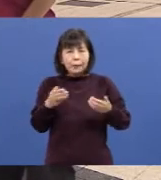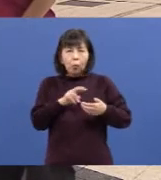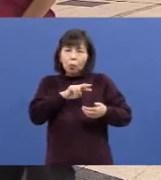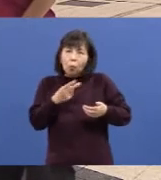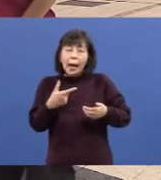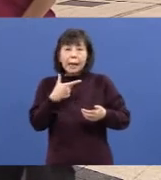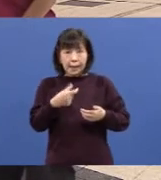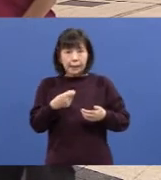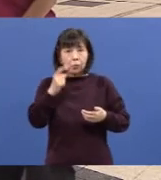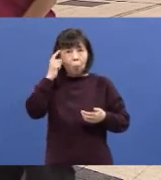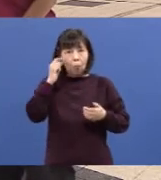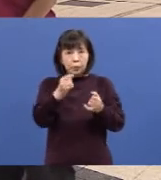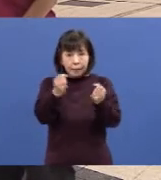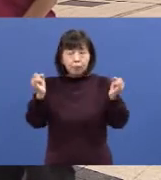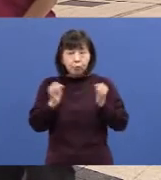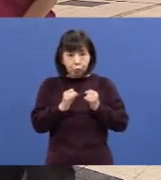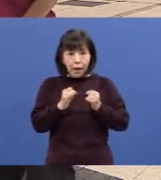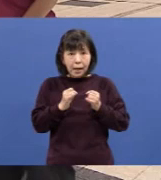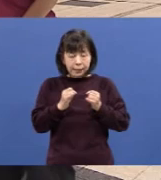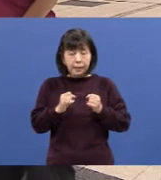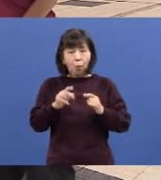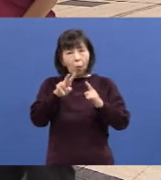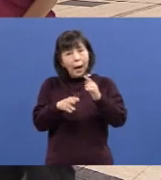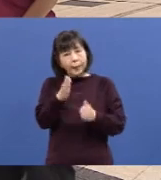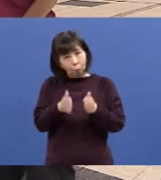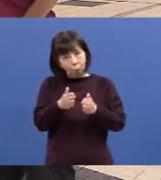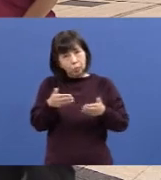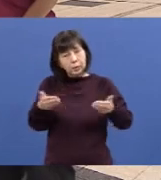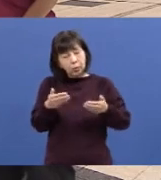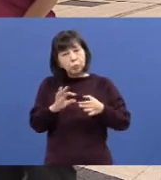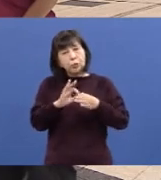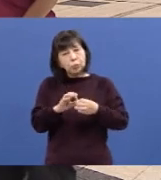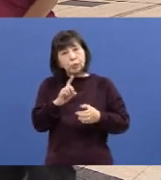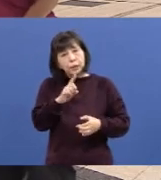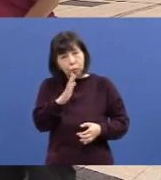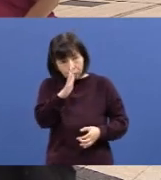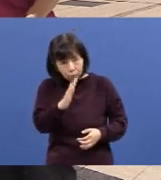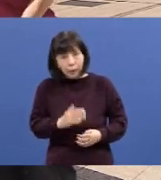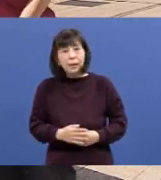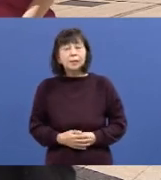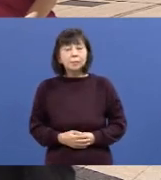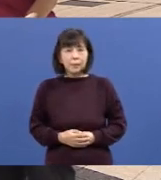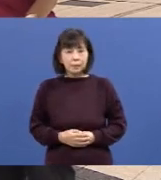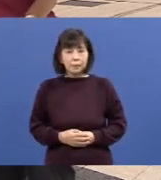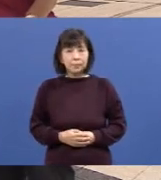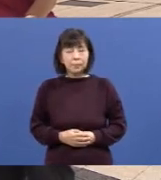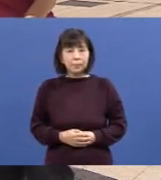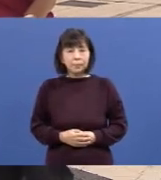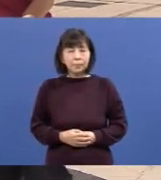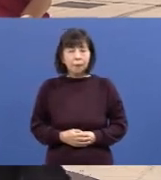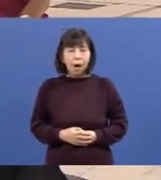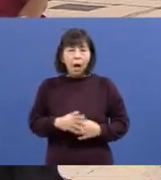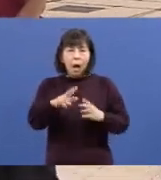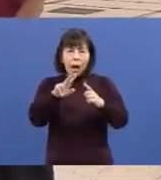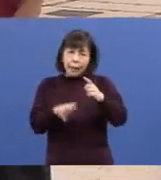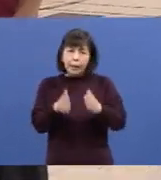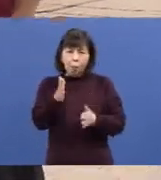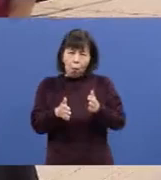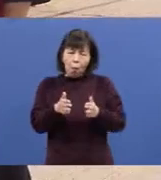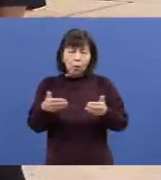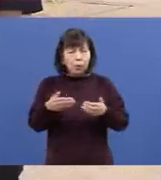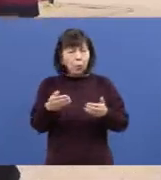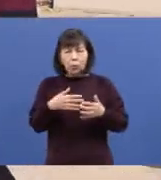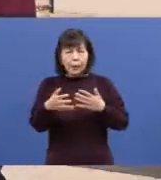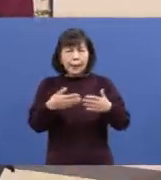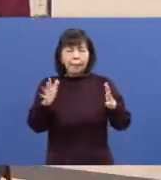えている女性へ介護職に就くことについて一言お願いします。 これまで介護分野で経験が